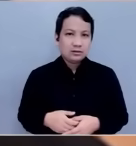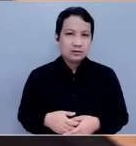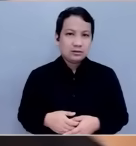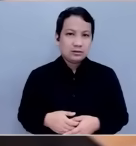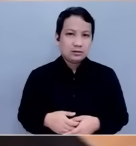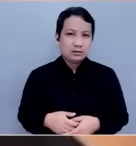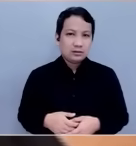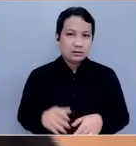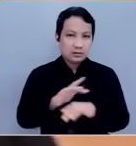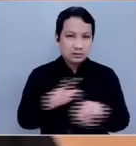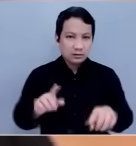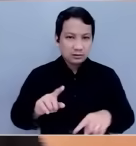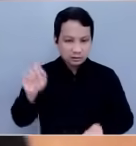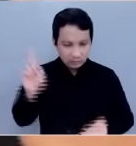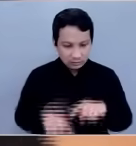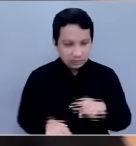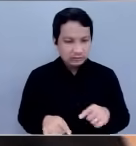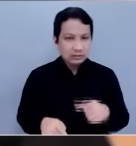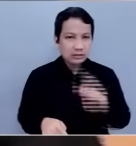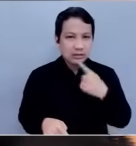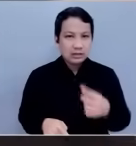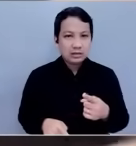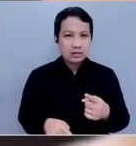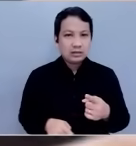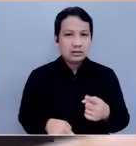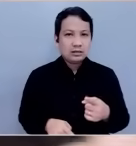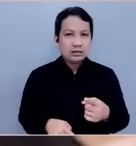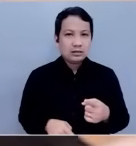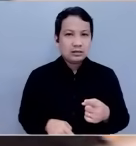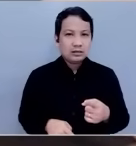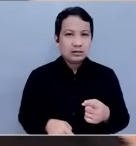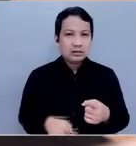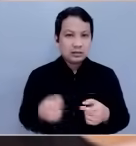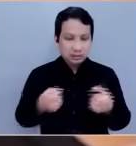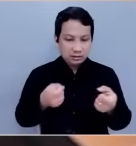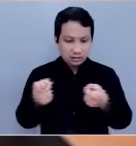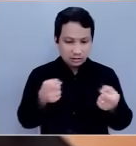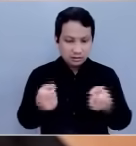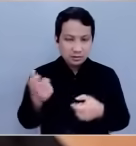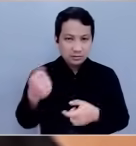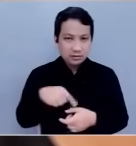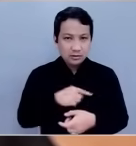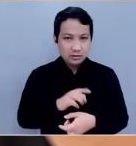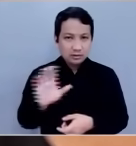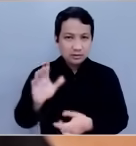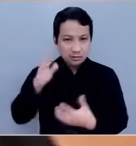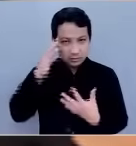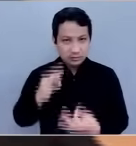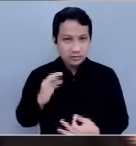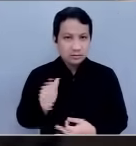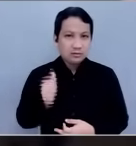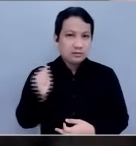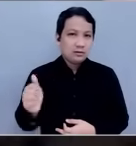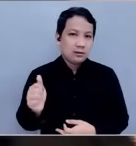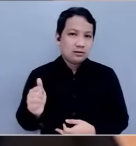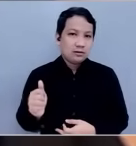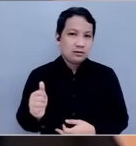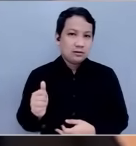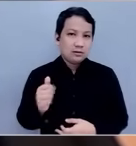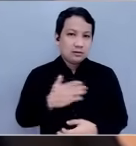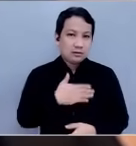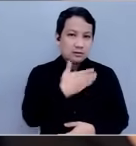hindi namino hindi namin namin hawak ang kanilang desisyon kung halimbawa na-inlove sila o